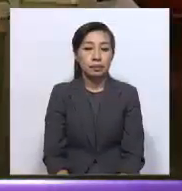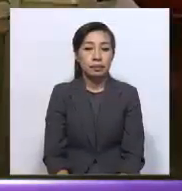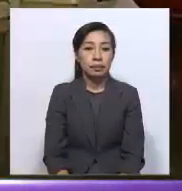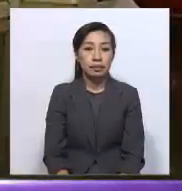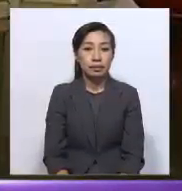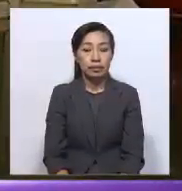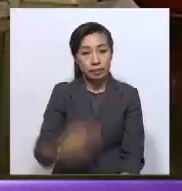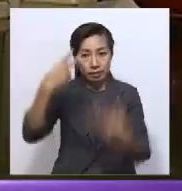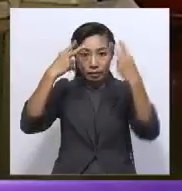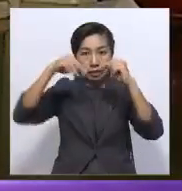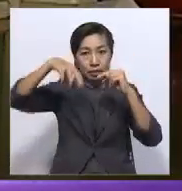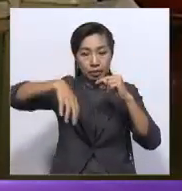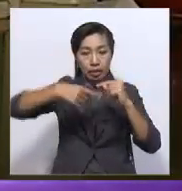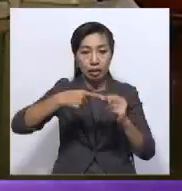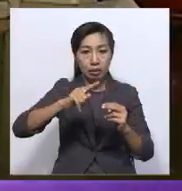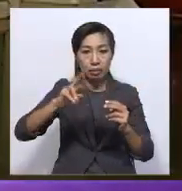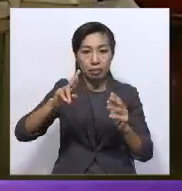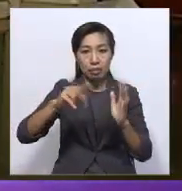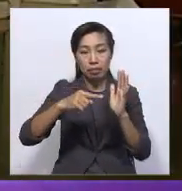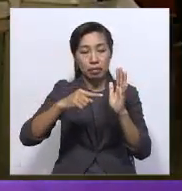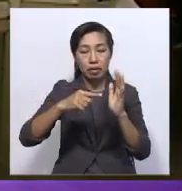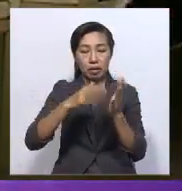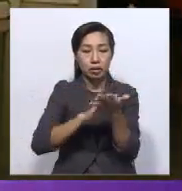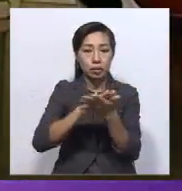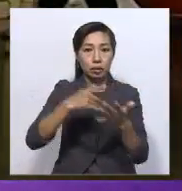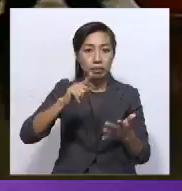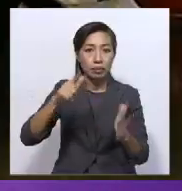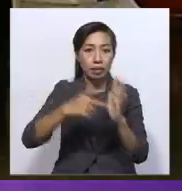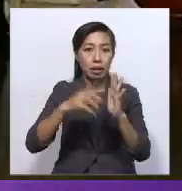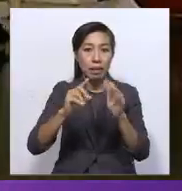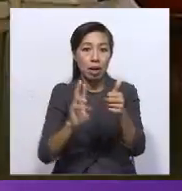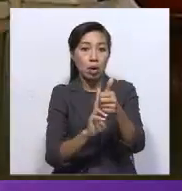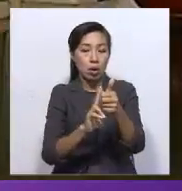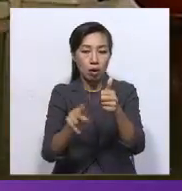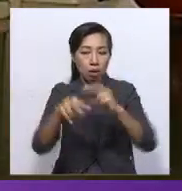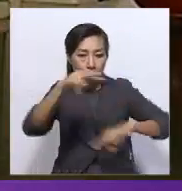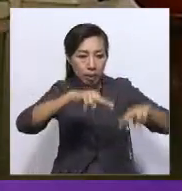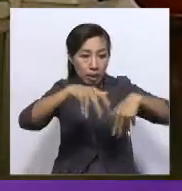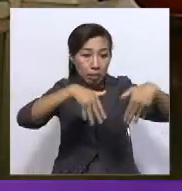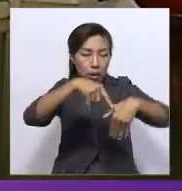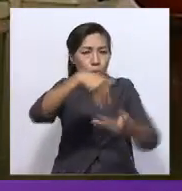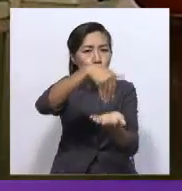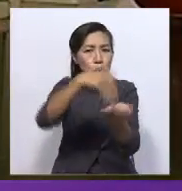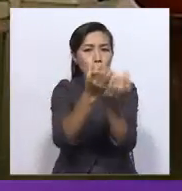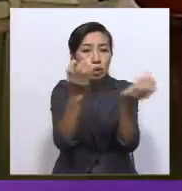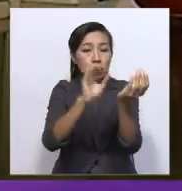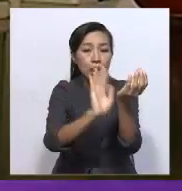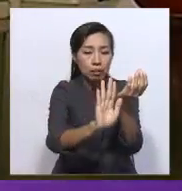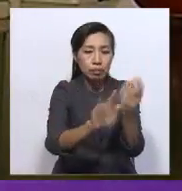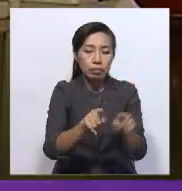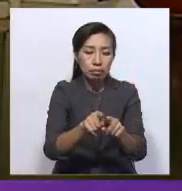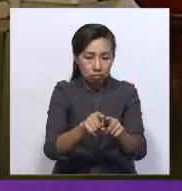รองปลัดสำนักนายกรัฐมนตรีนะคะได้มีการตรวจเยี่ยมการปฏิบัติงานและเยี่ยมประชาชนของศูนย์รับเรื่องราวร้องทุกข์ส่วนหน้า